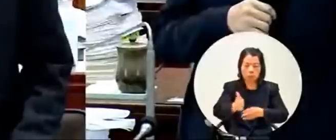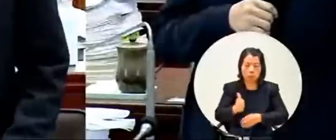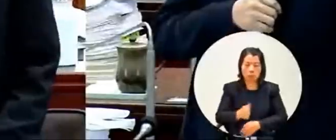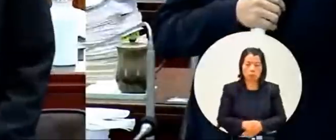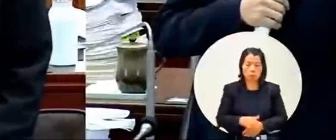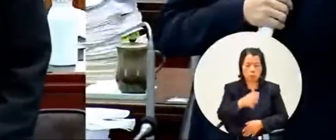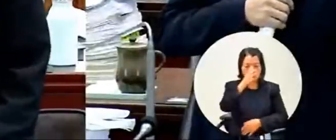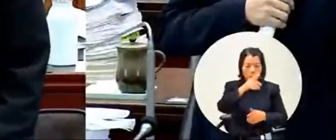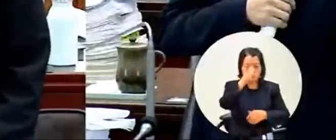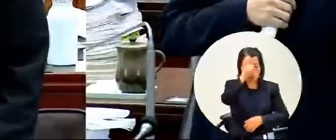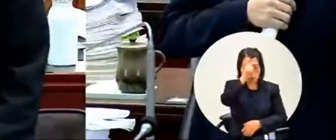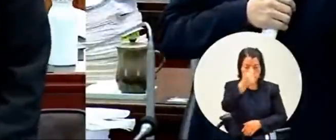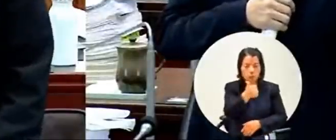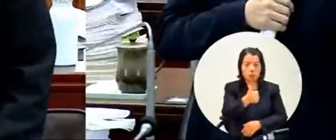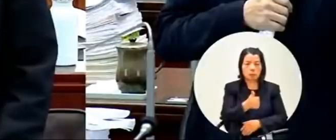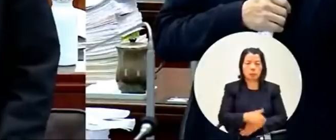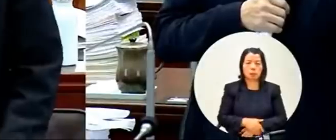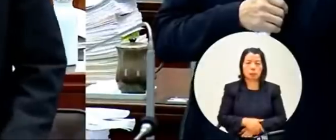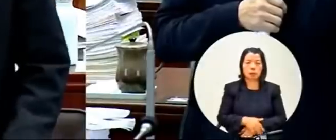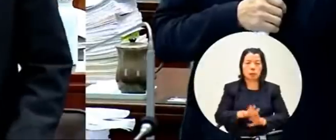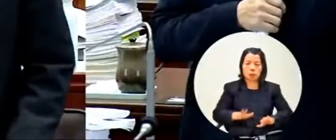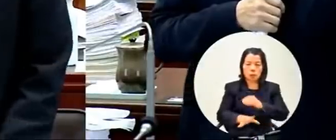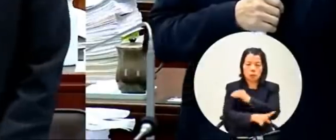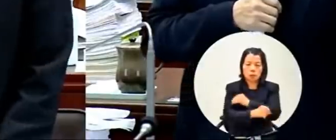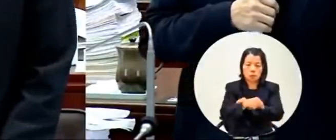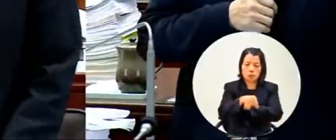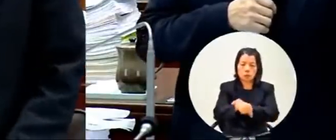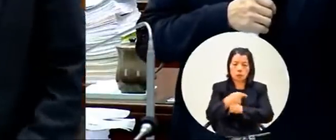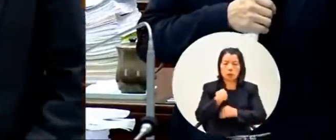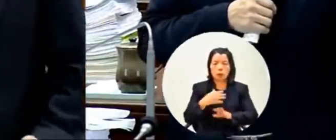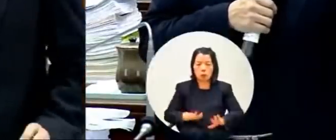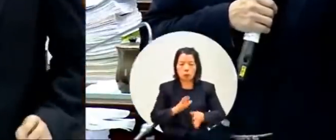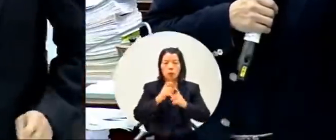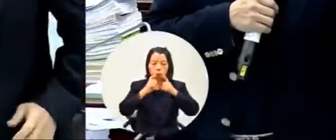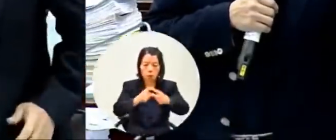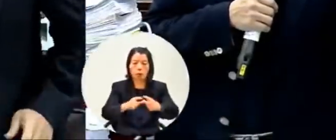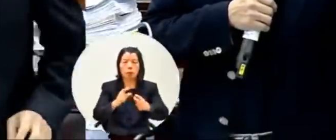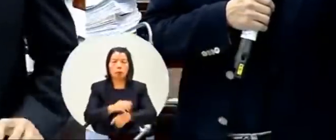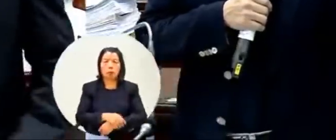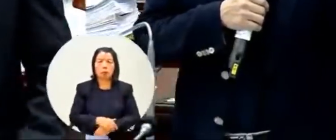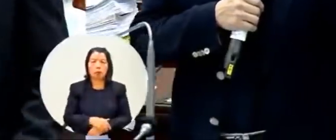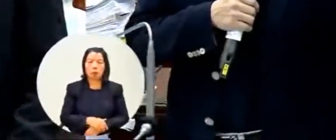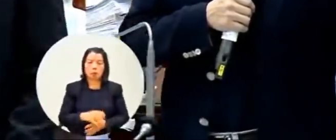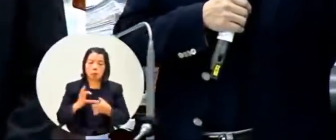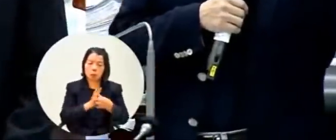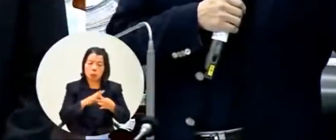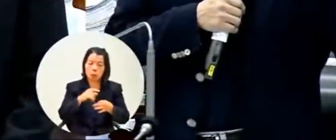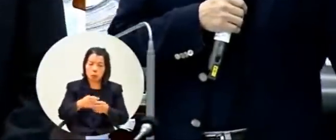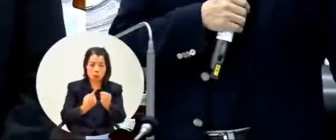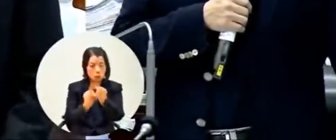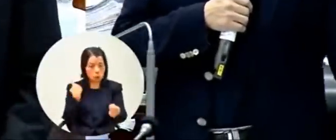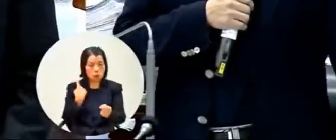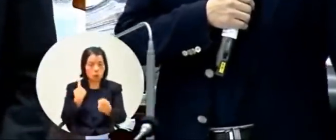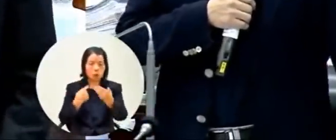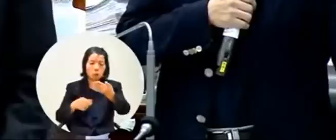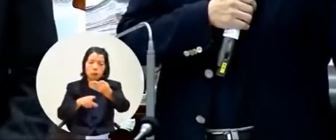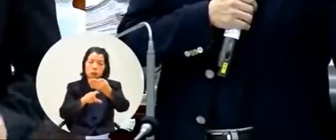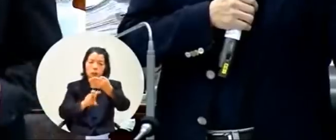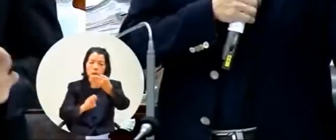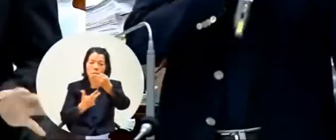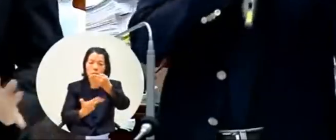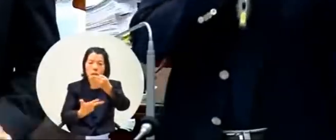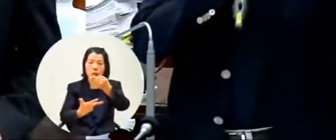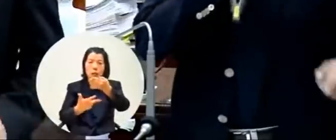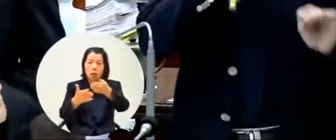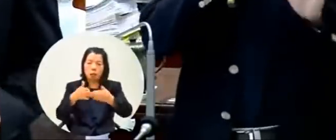少廷议员。基本上我还是会跟您回答，就是说因为您在去年的9月27号也